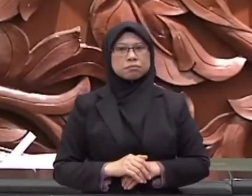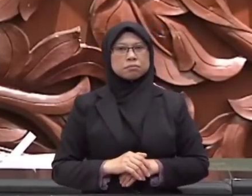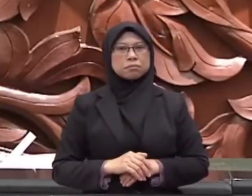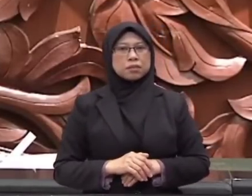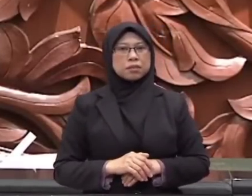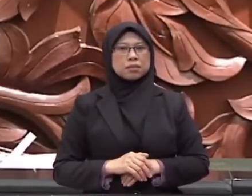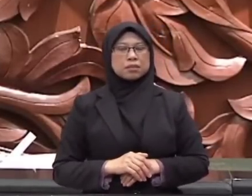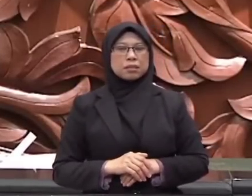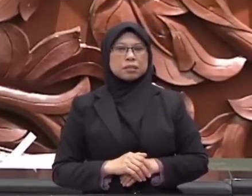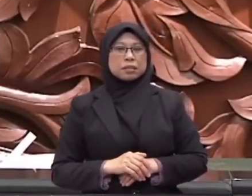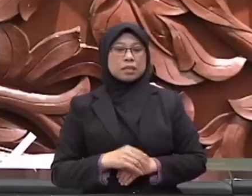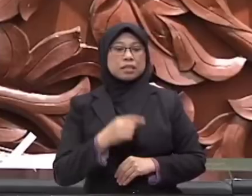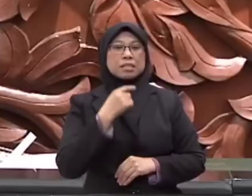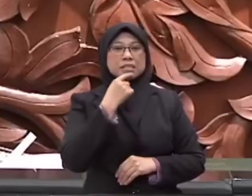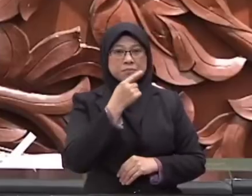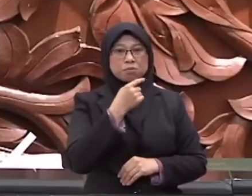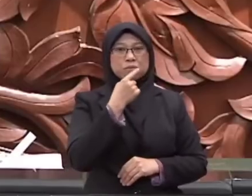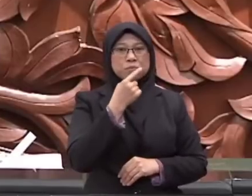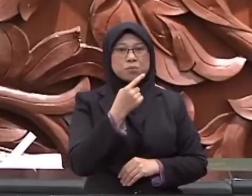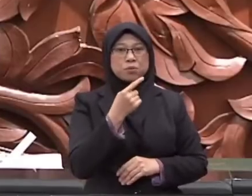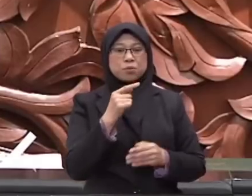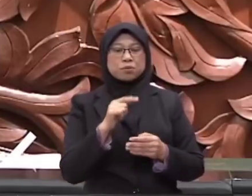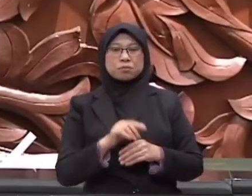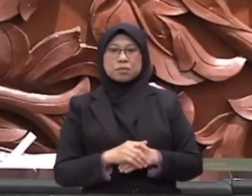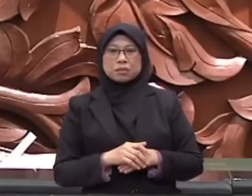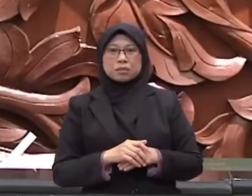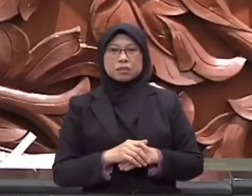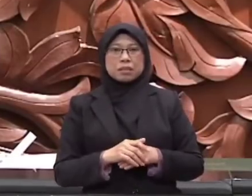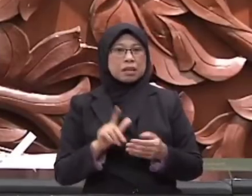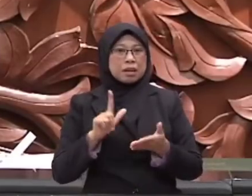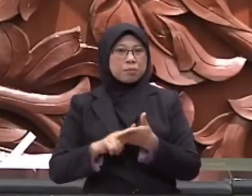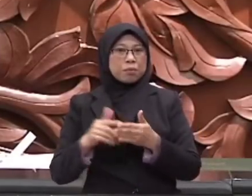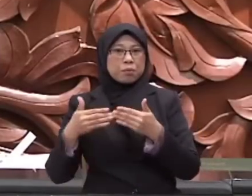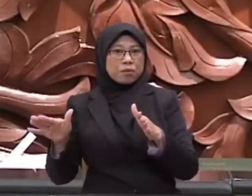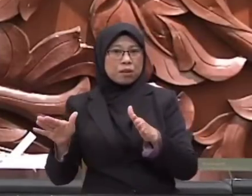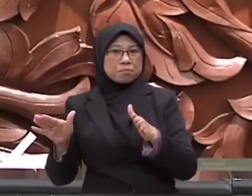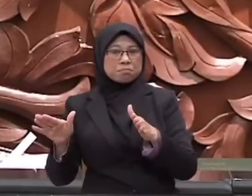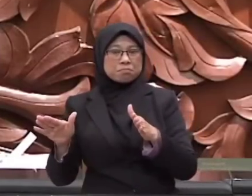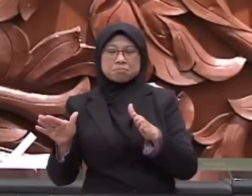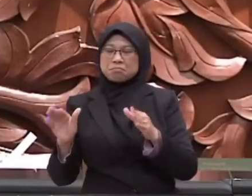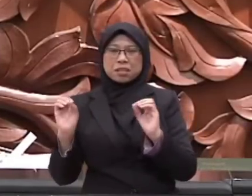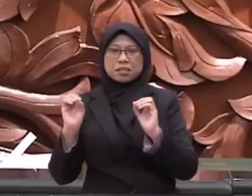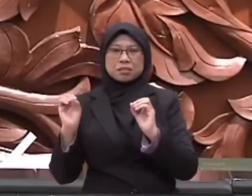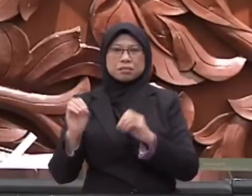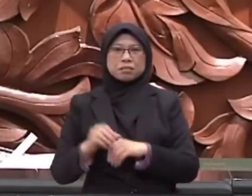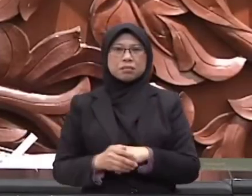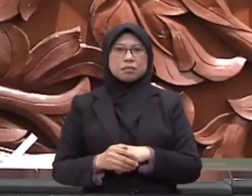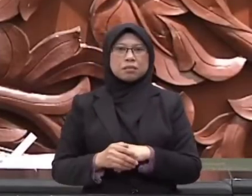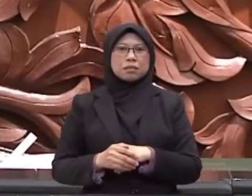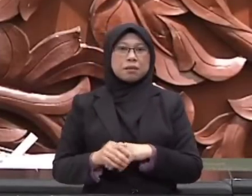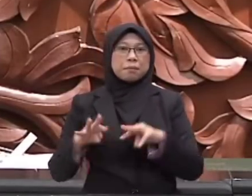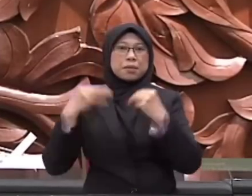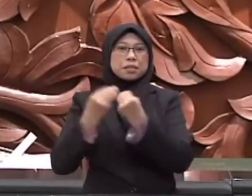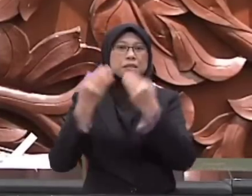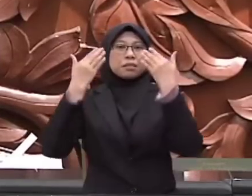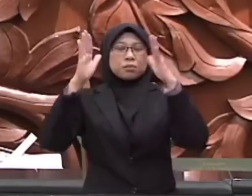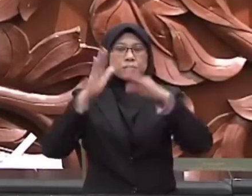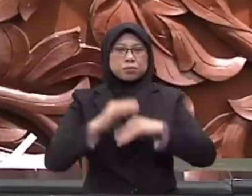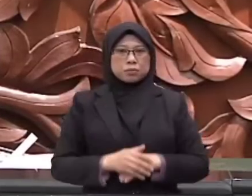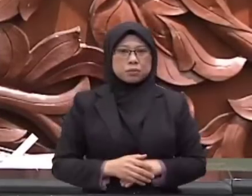PAC sebut itu dilaporkan kepada awam. Sebab itu apabila saya berjumpa dengan pegawai-pegawai